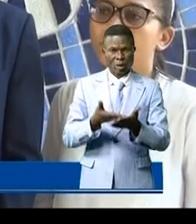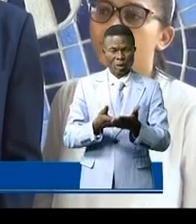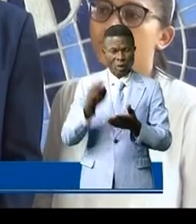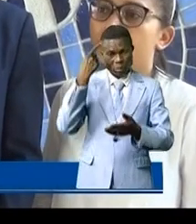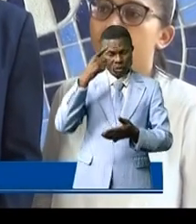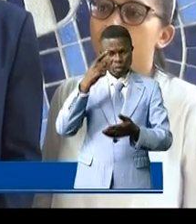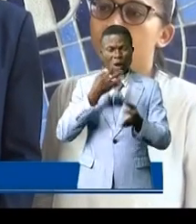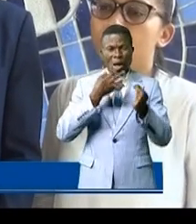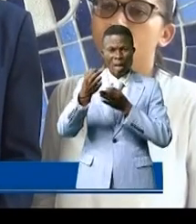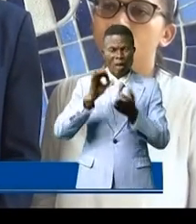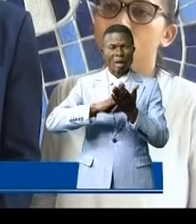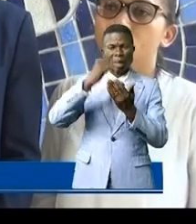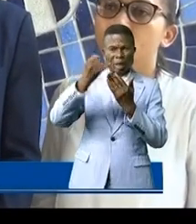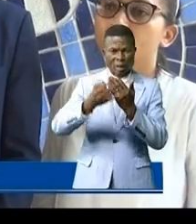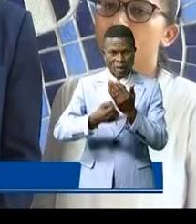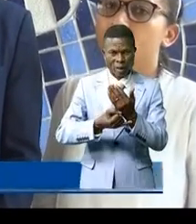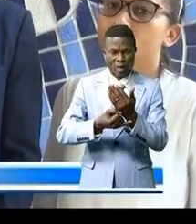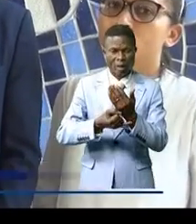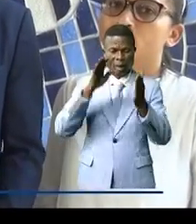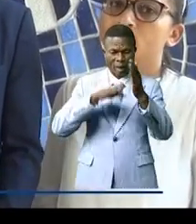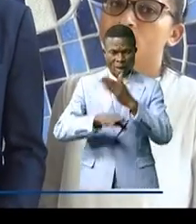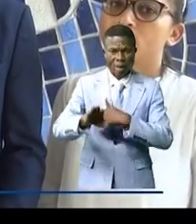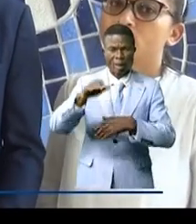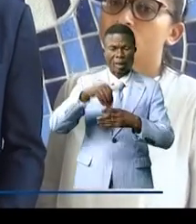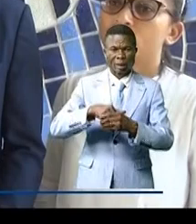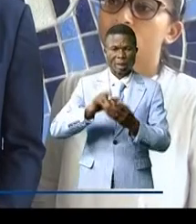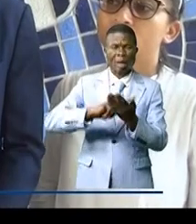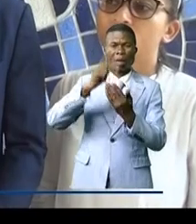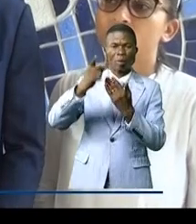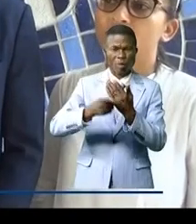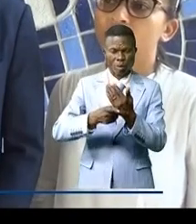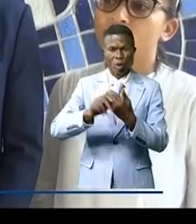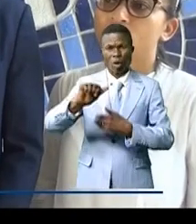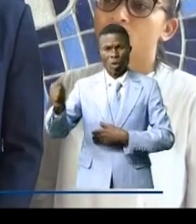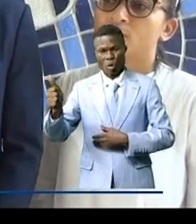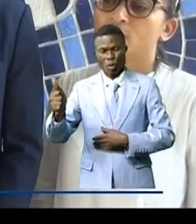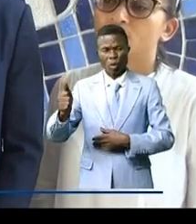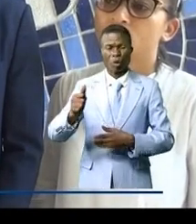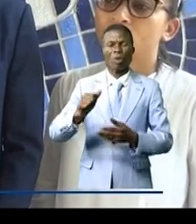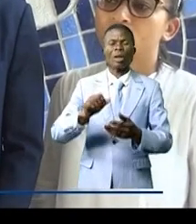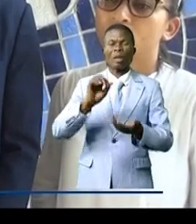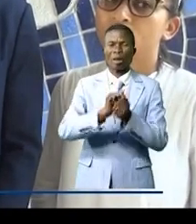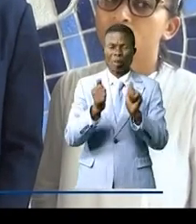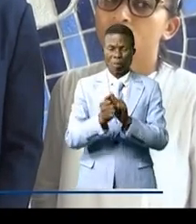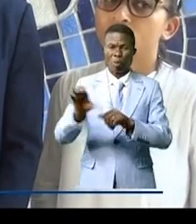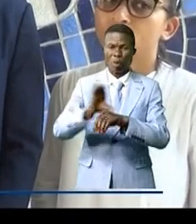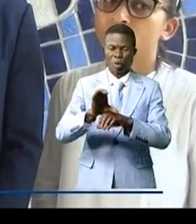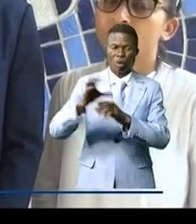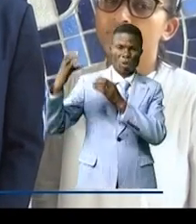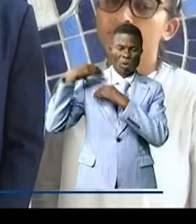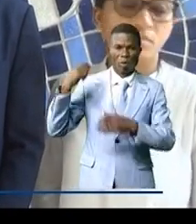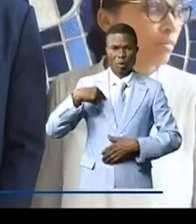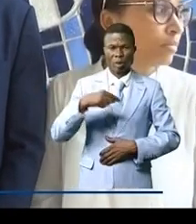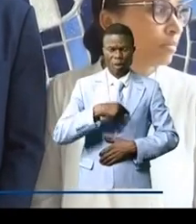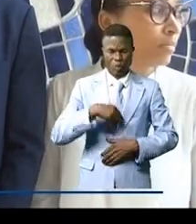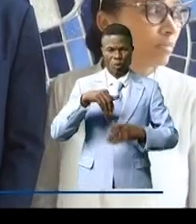de discuter d'un projet qui a trait dans l'ADN même de nos associations respectives et sociales. Et